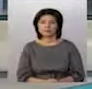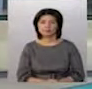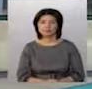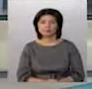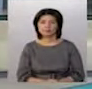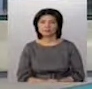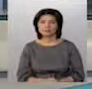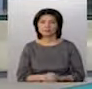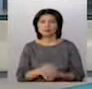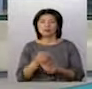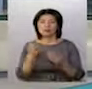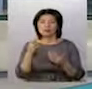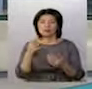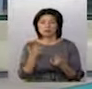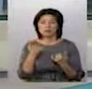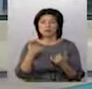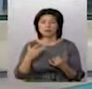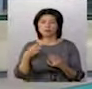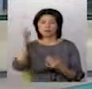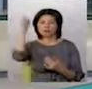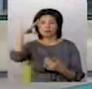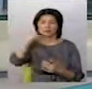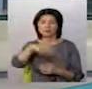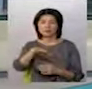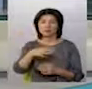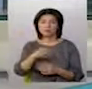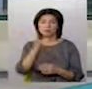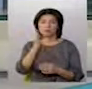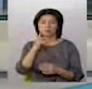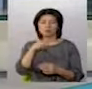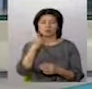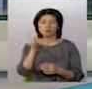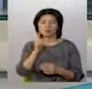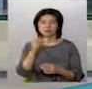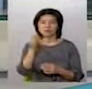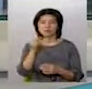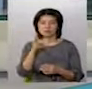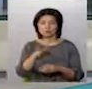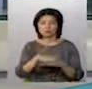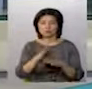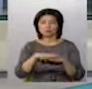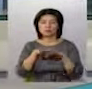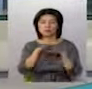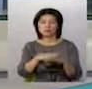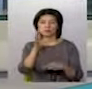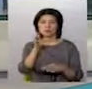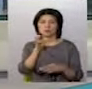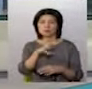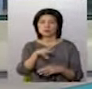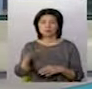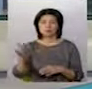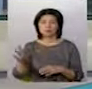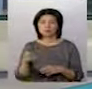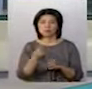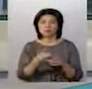Қала ішілік аулаларға жарық орнату үшін бұйыл шахар бюджетінен 500 миллион теңге бөлінген. Сондая қаулаларды қоқыс пен